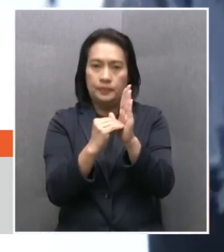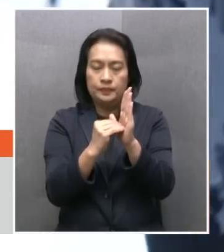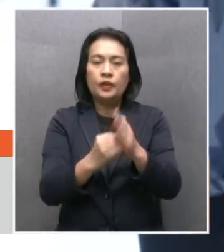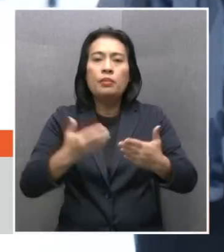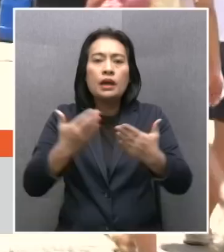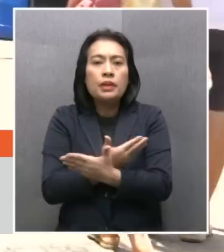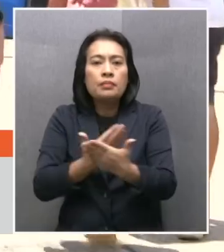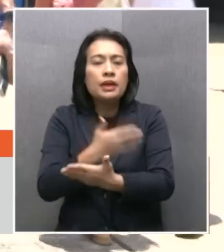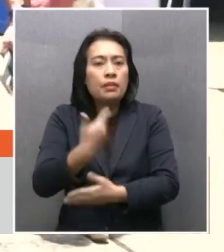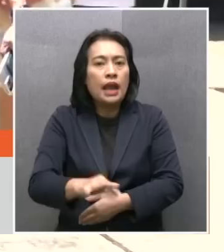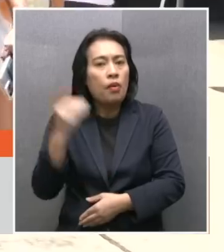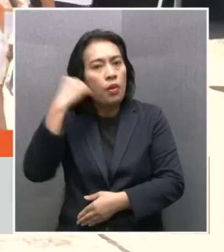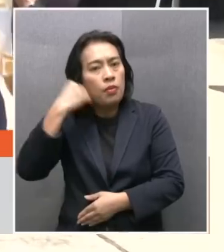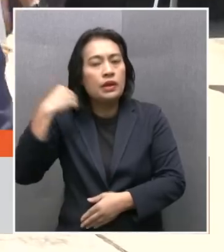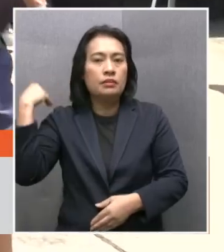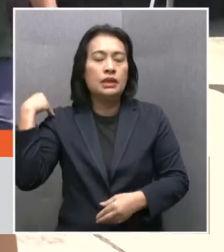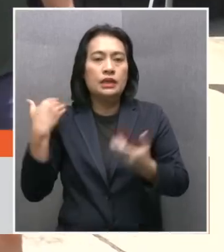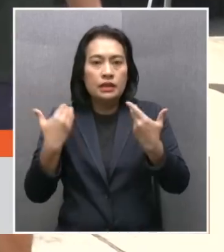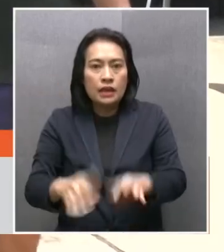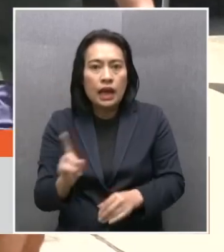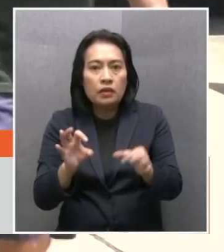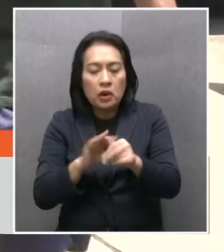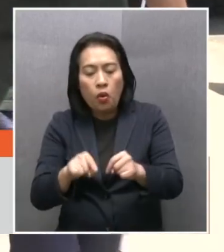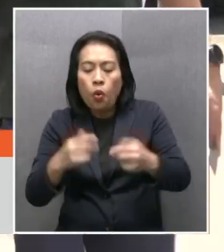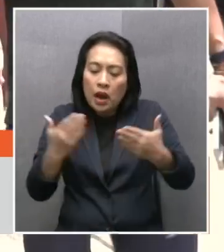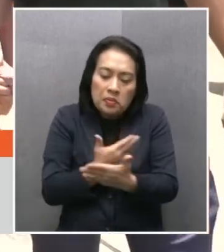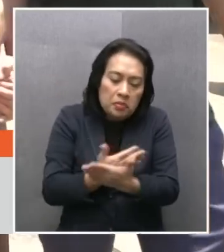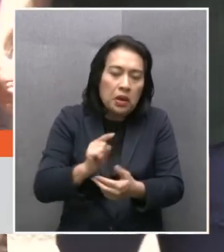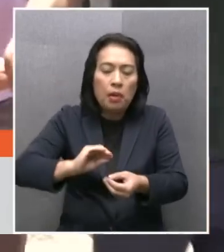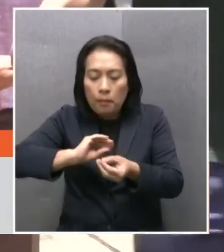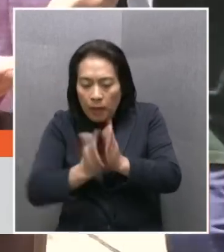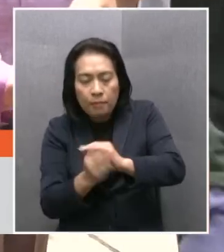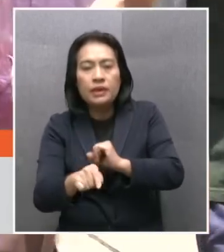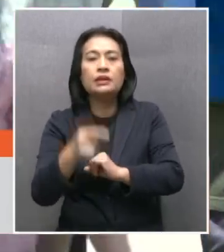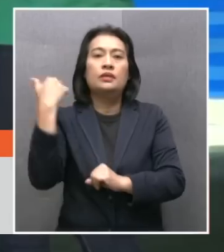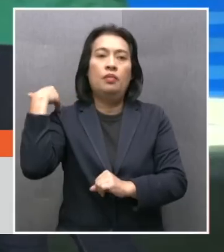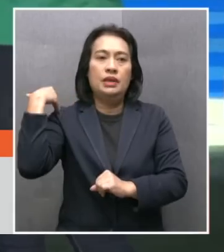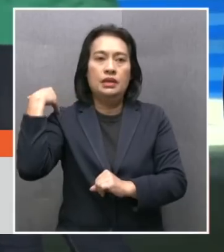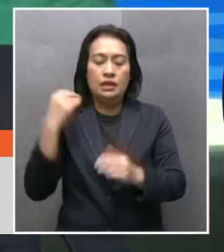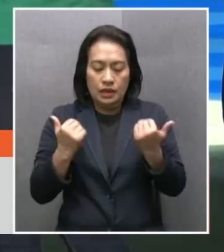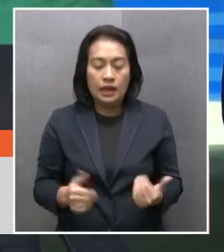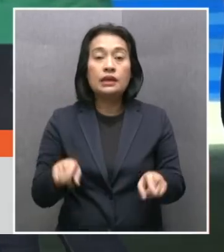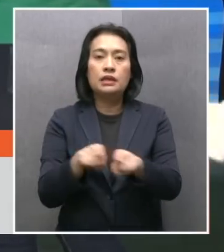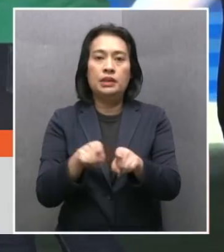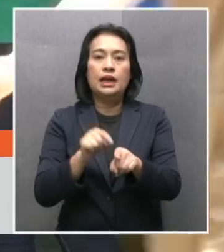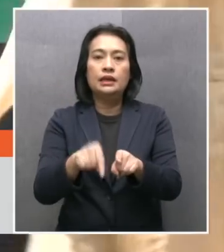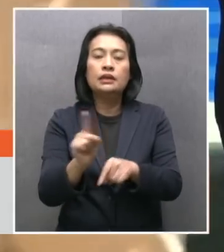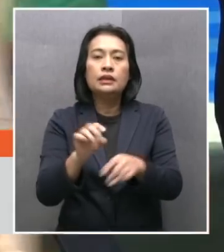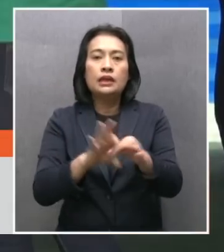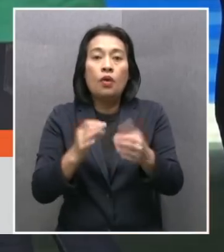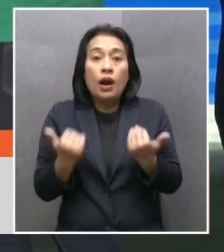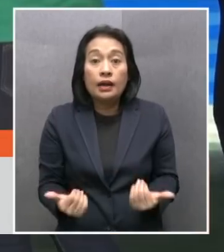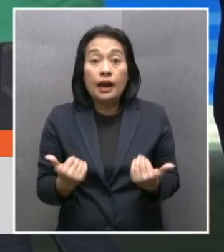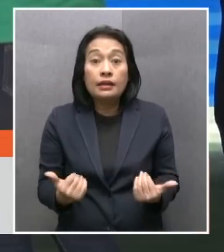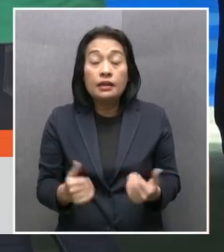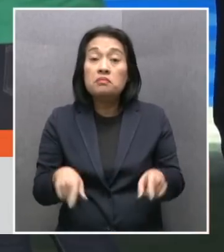แบบนี้มาแล้วหลายครั้งบางครั้งก็ถล่มทลายครั้งนี้ก็เช่นกันและไม่ได้คไม่ได้หมายความว่าครั้งนี้เป็น